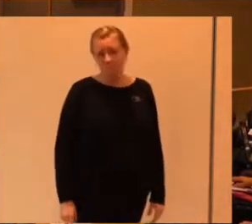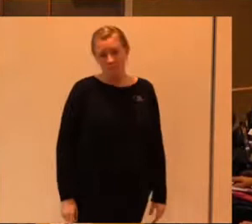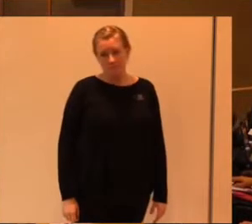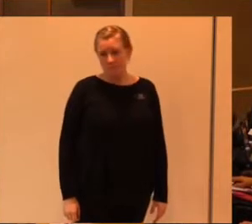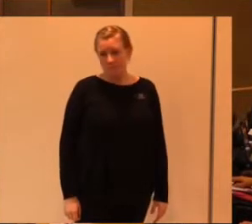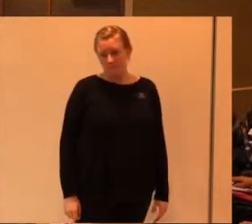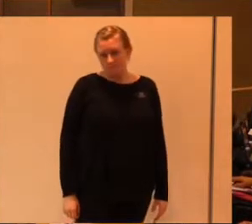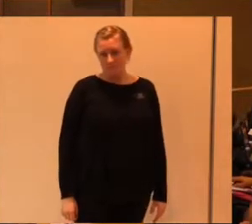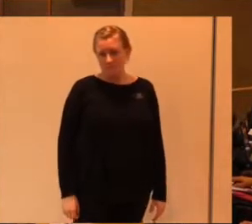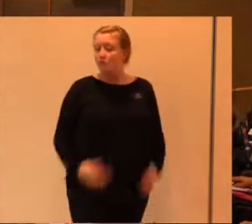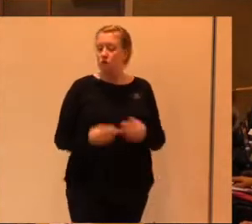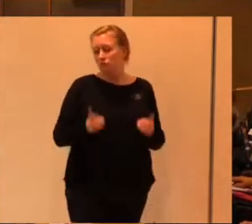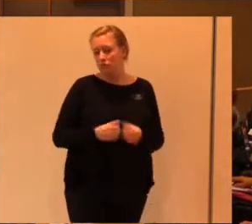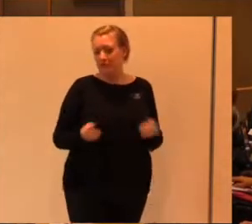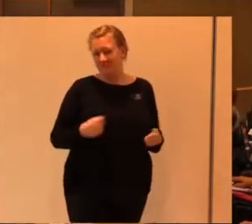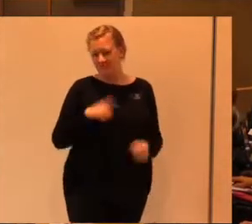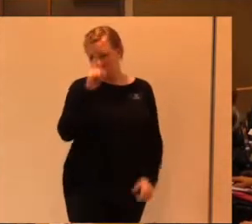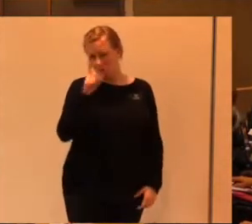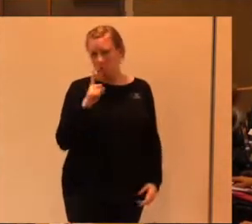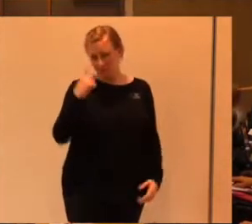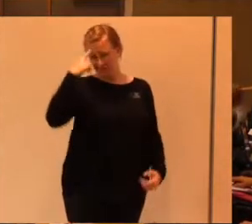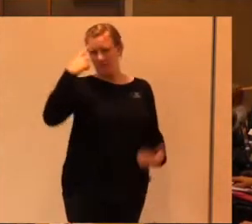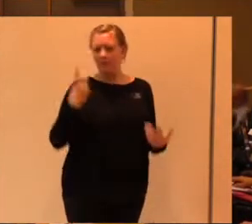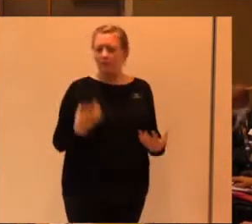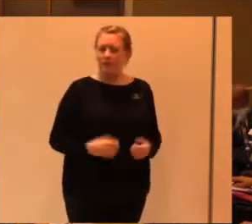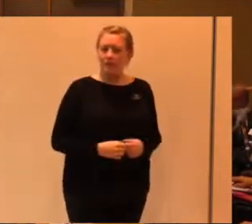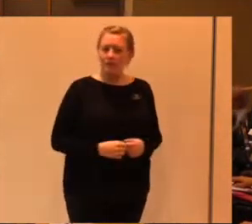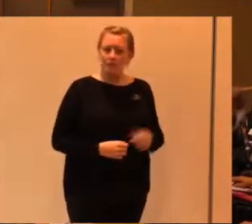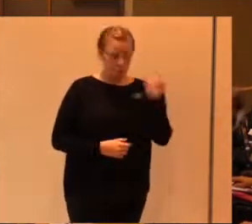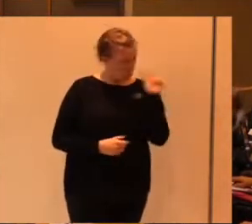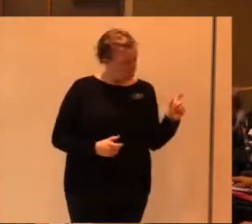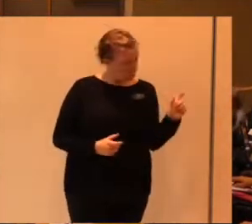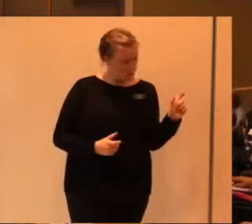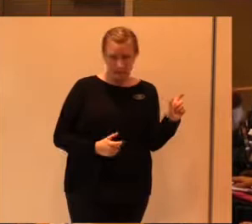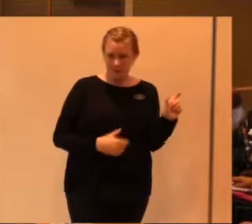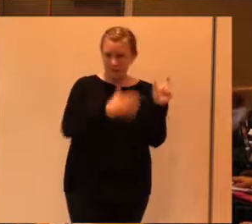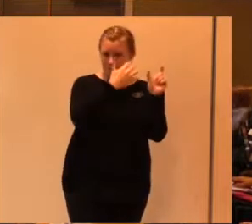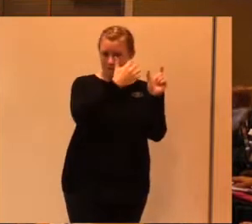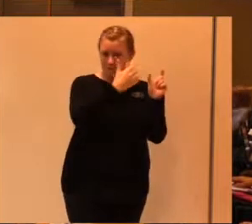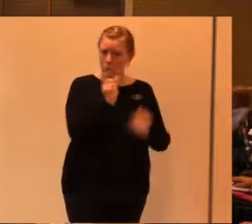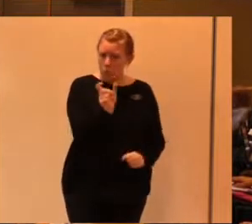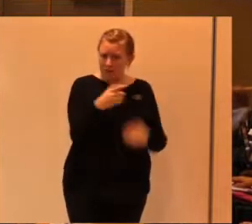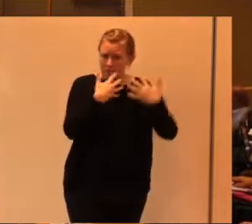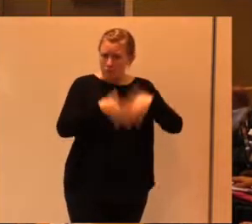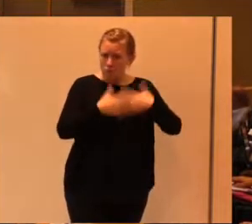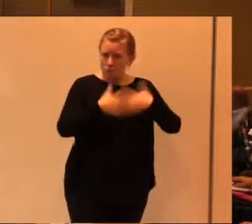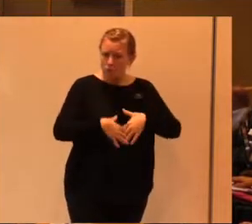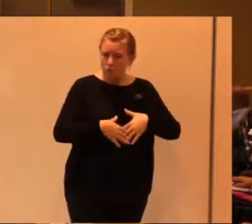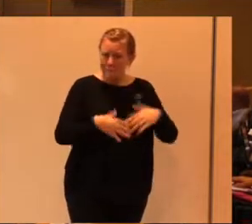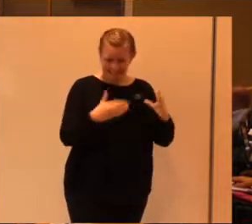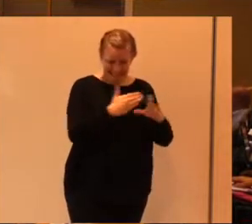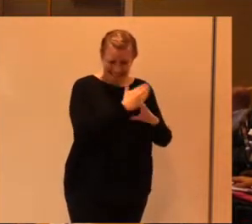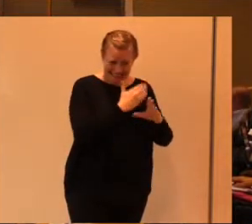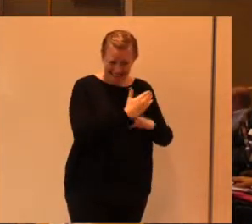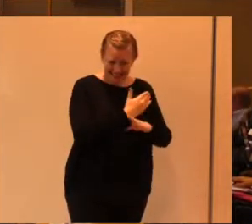Ja. Jag tycker att den här termen funktionshinder behöver diskuteras lite. Varför ska vi begränsa det här till